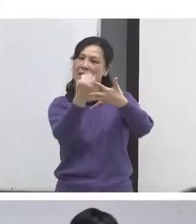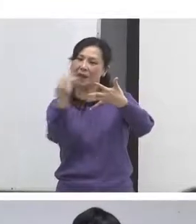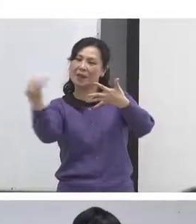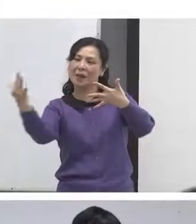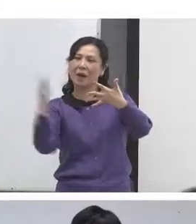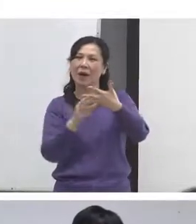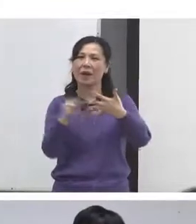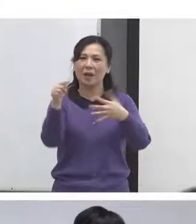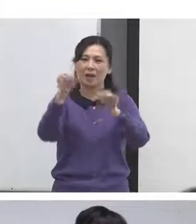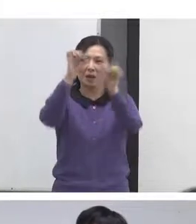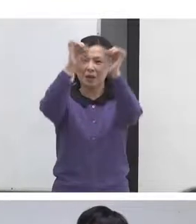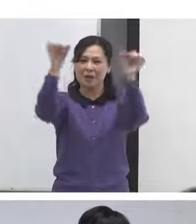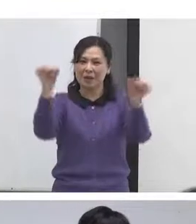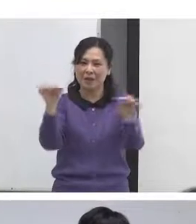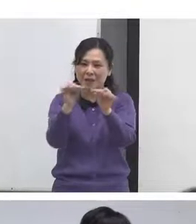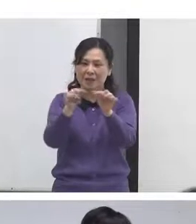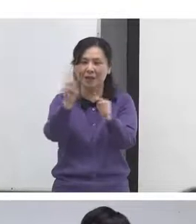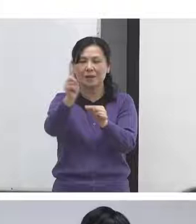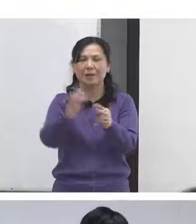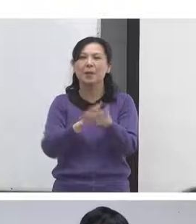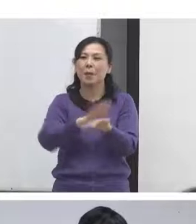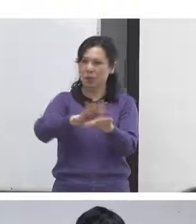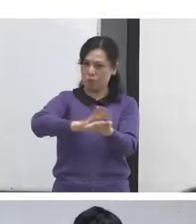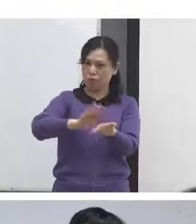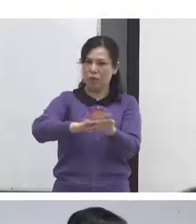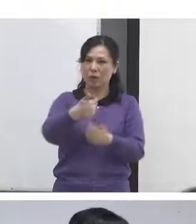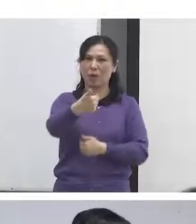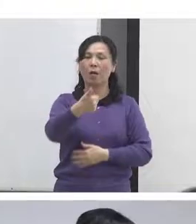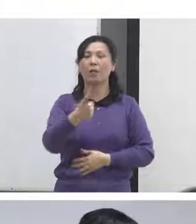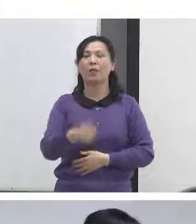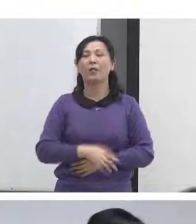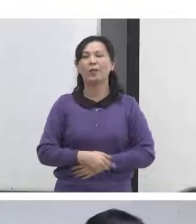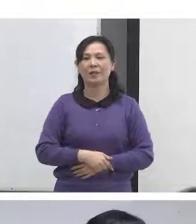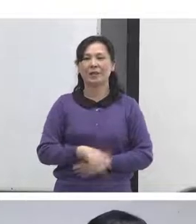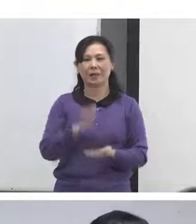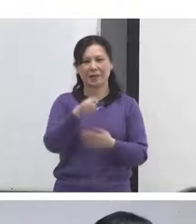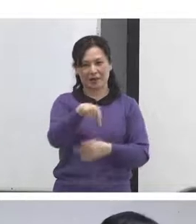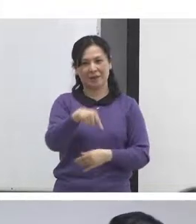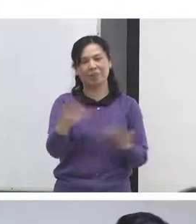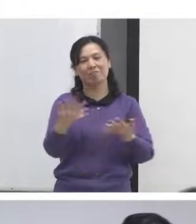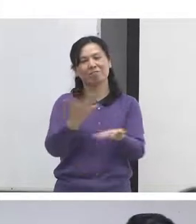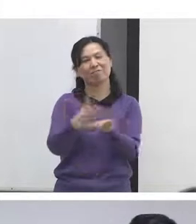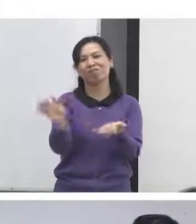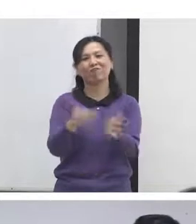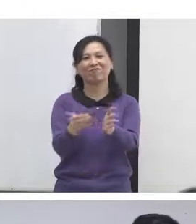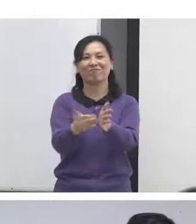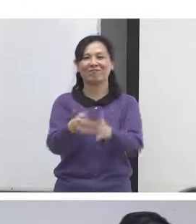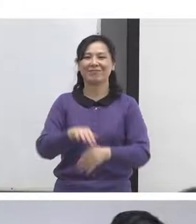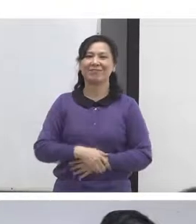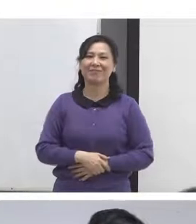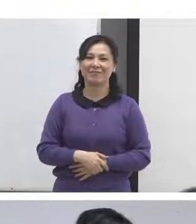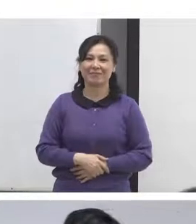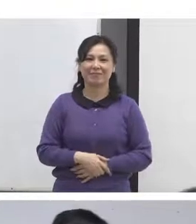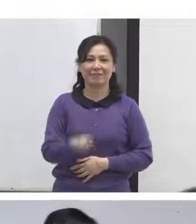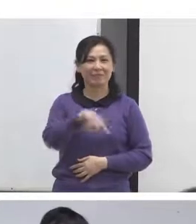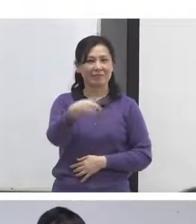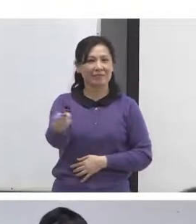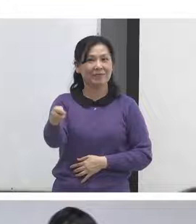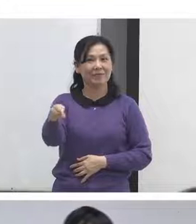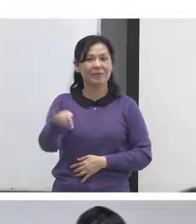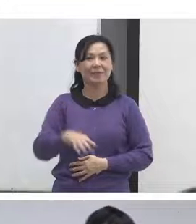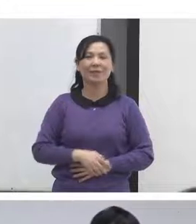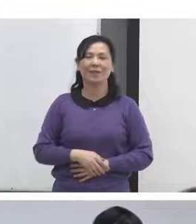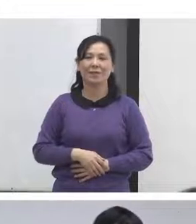么都不要用到，你的 Excel 就是标准承载资料 Excel 就可以了。所以后来这个问题算是有被解决。然后再来就是后